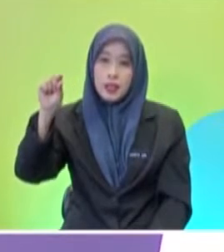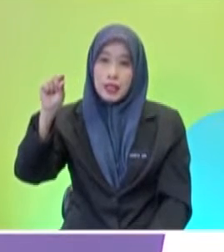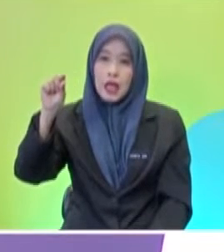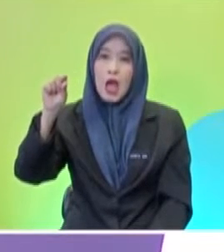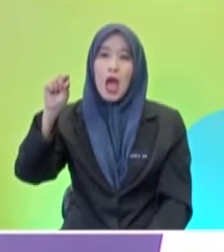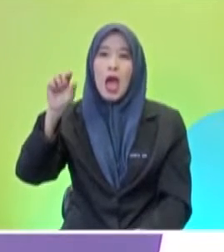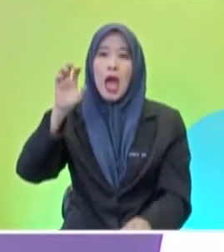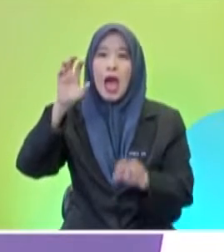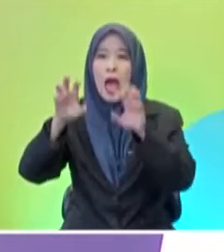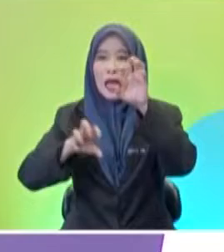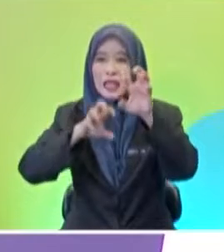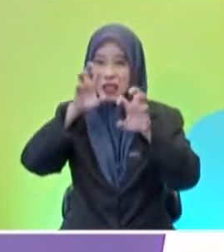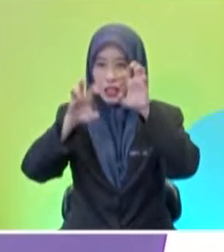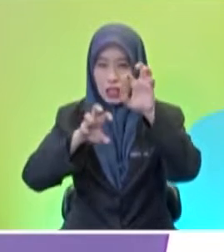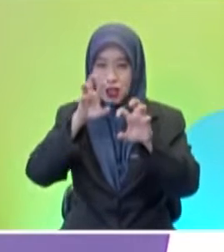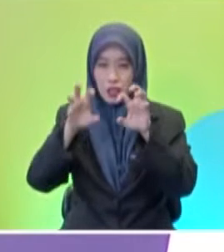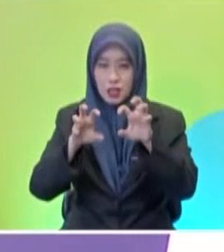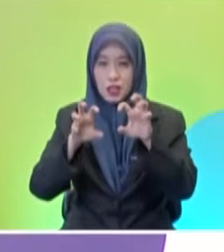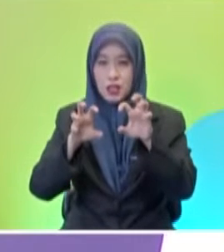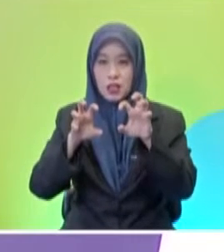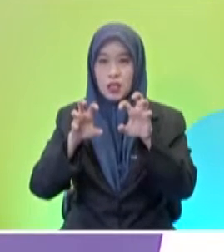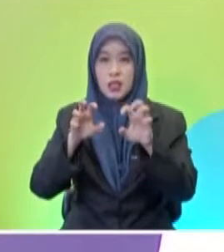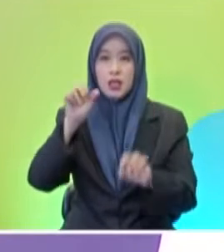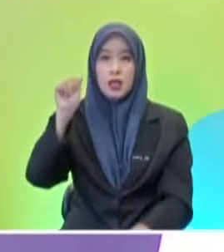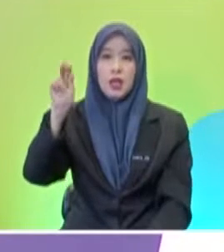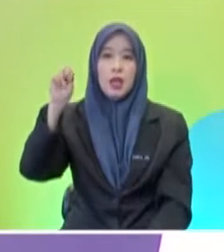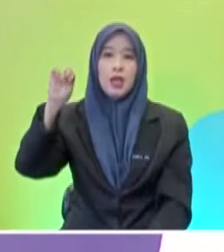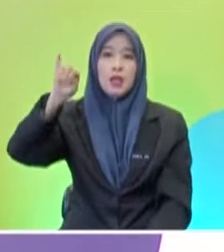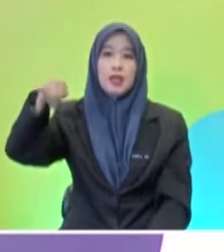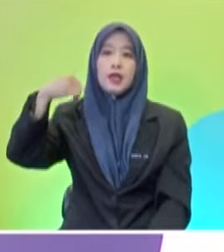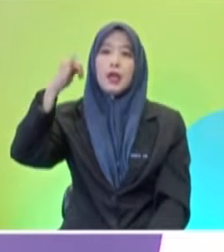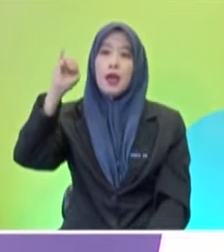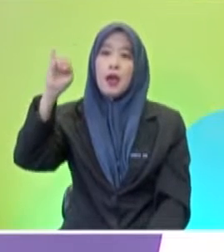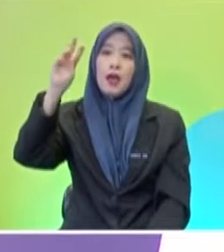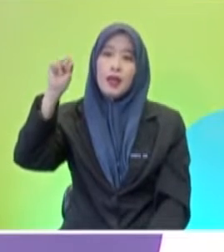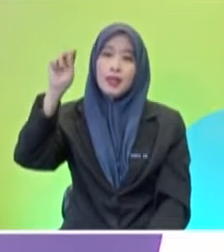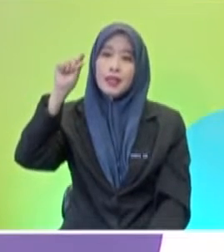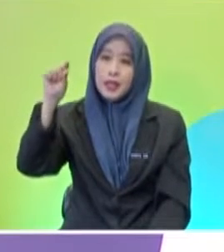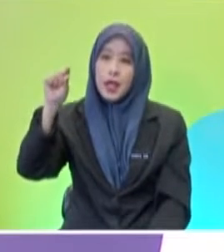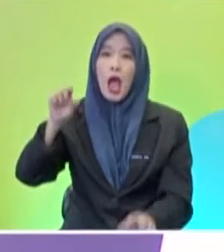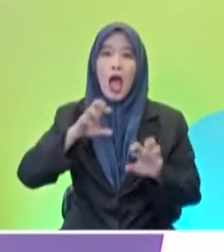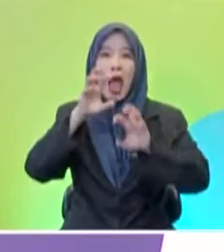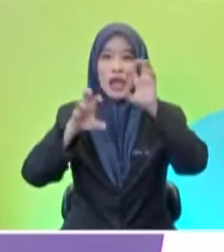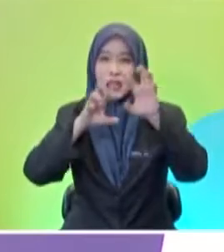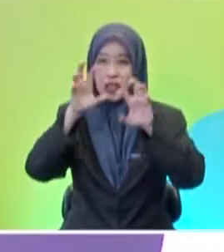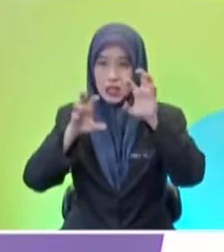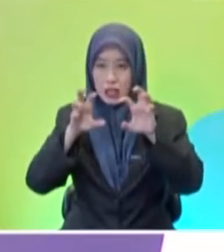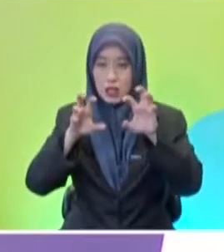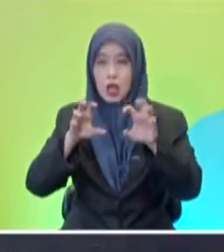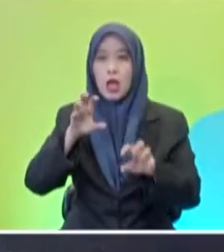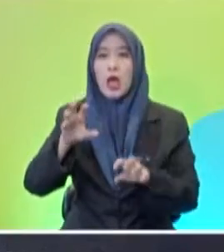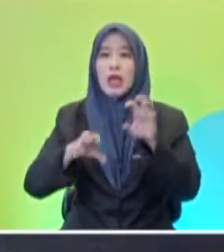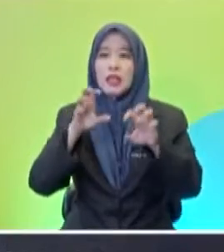jing. Anjing. A N an J I N G jing. Anjing. Okay. Anjing